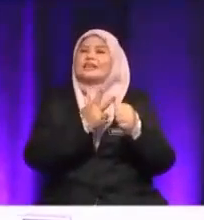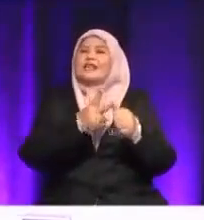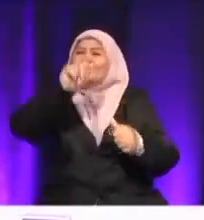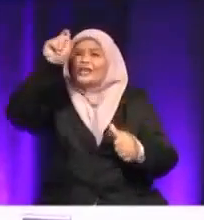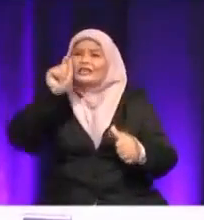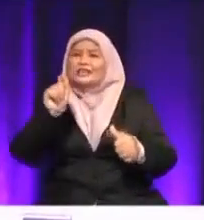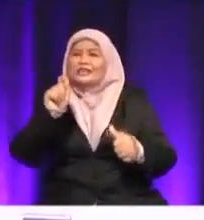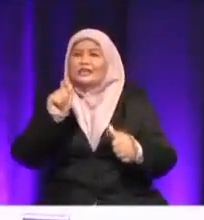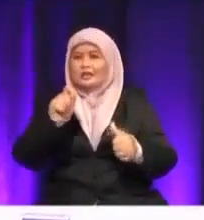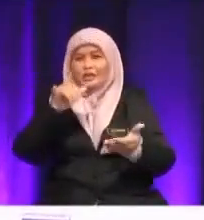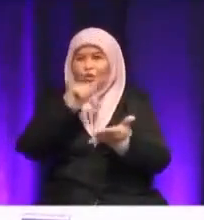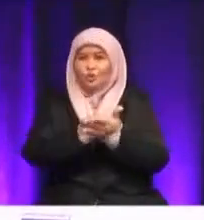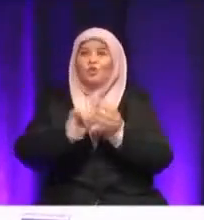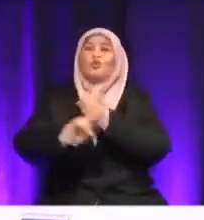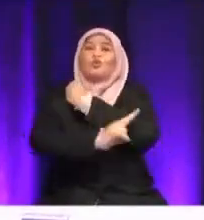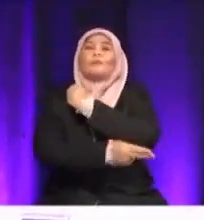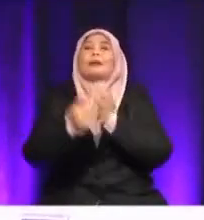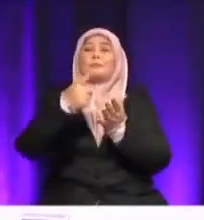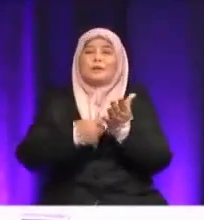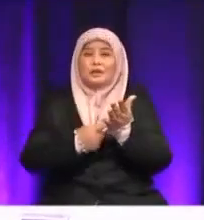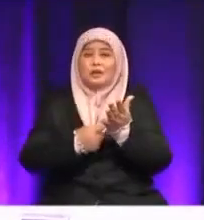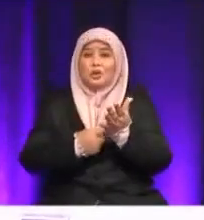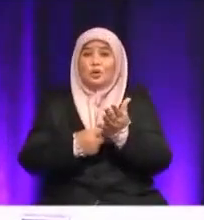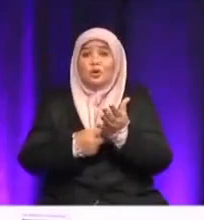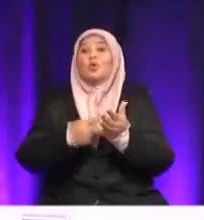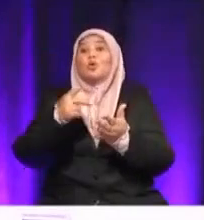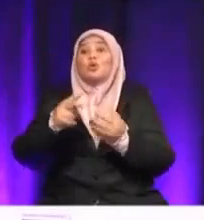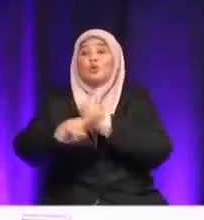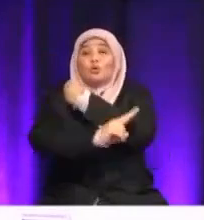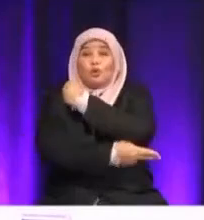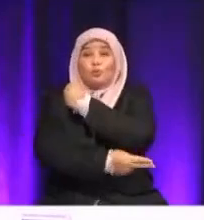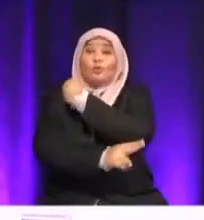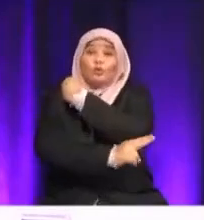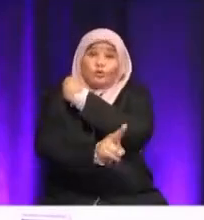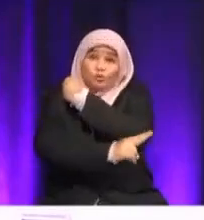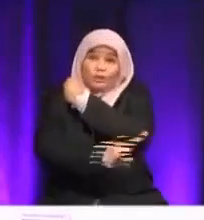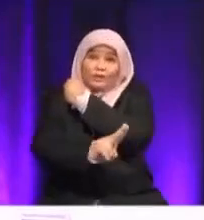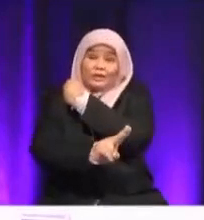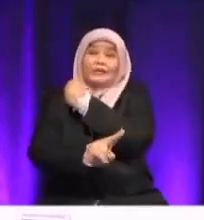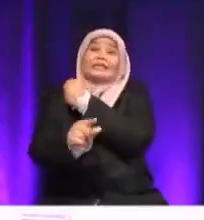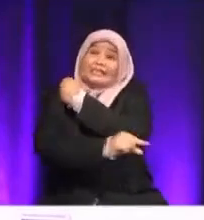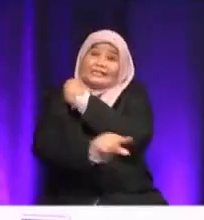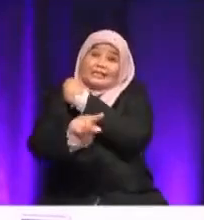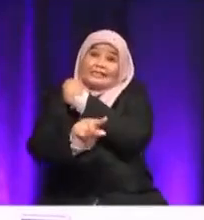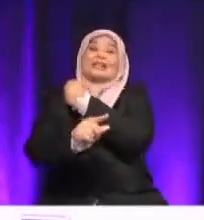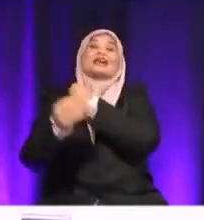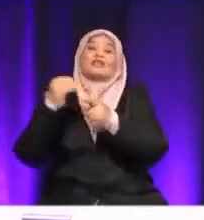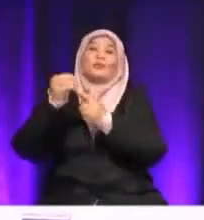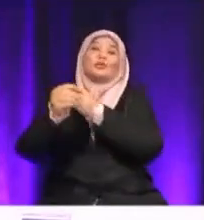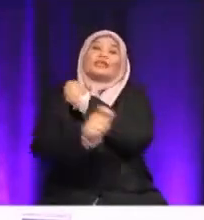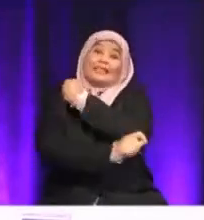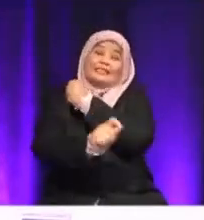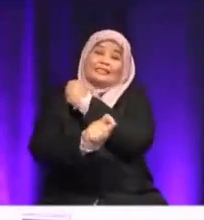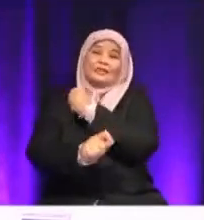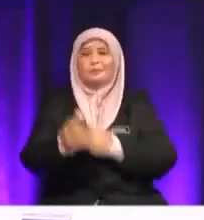tanya, itu hukum apa? Hukum hudud ke, hukum kisas ke, hukum takzir? Hududlah ustaz. Betul ya? Kenapa hudud?